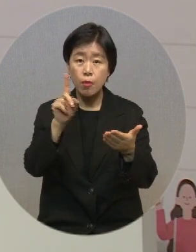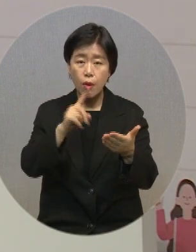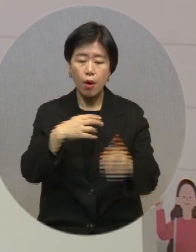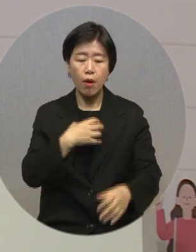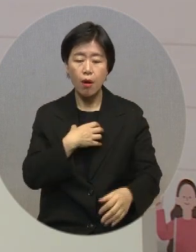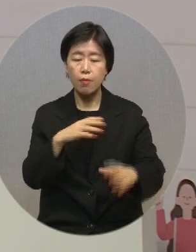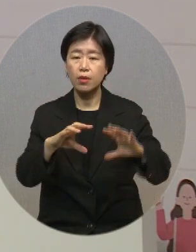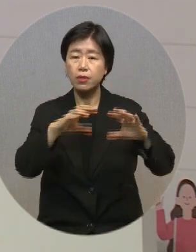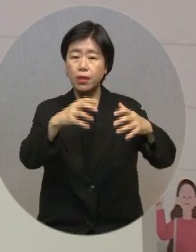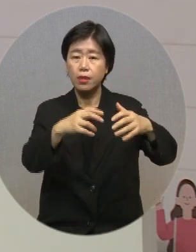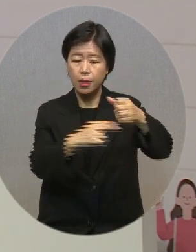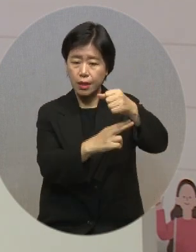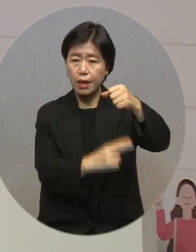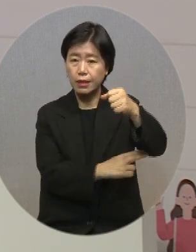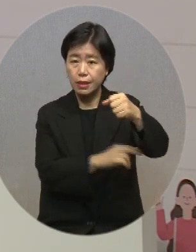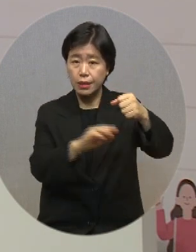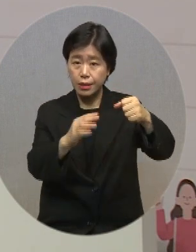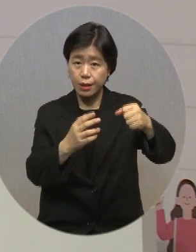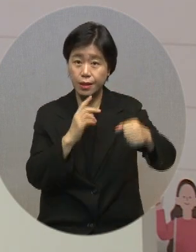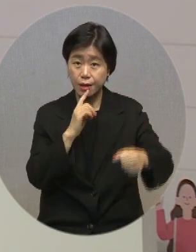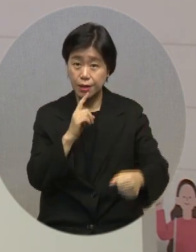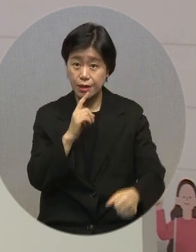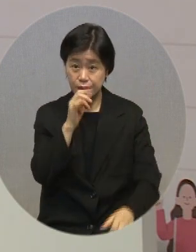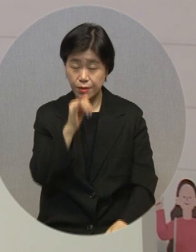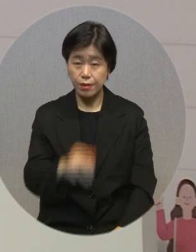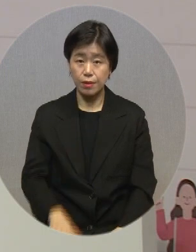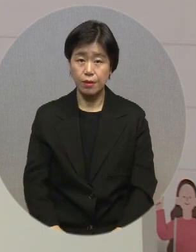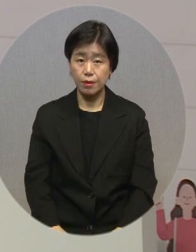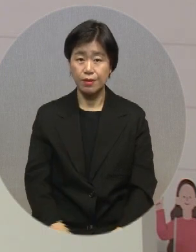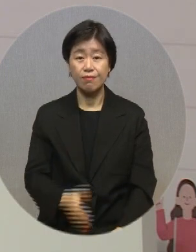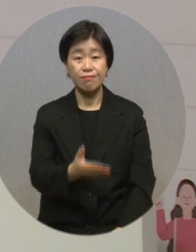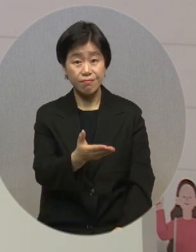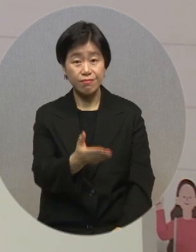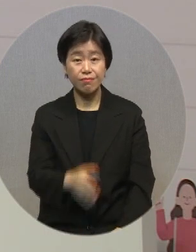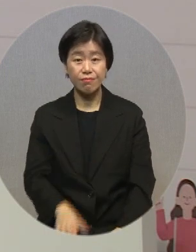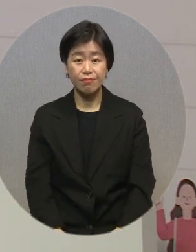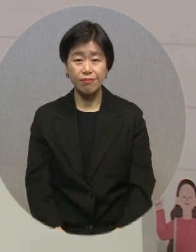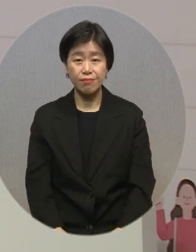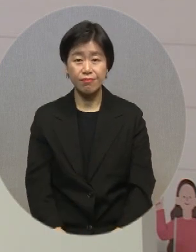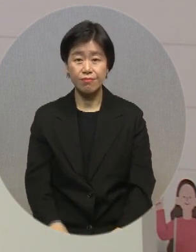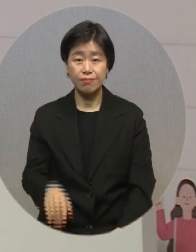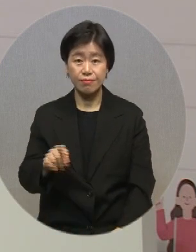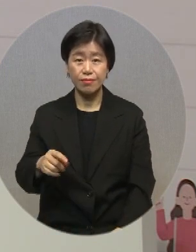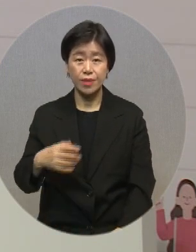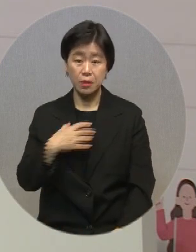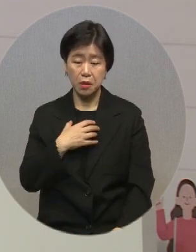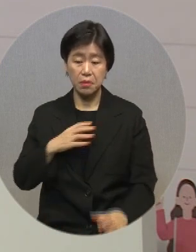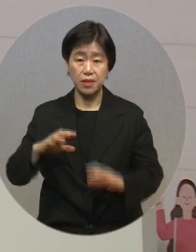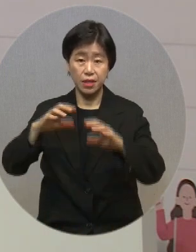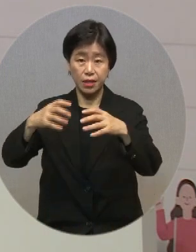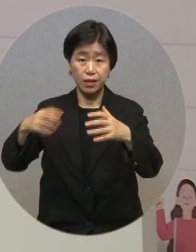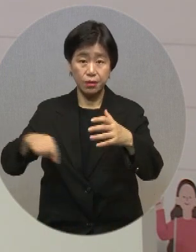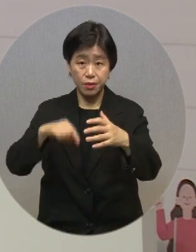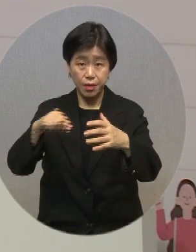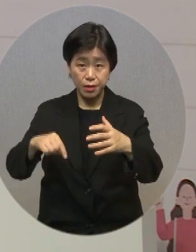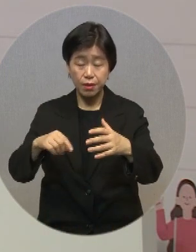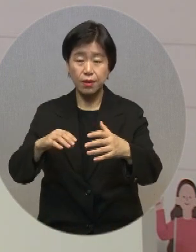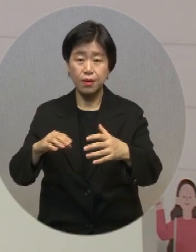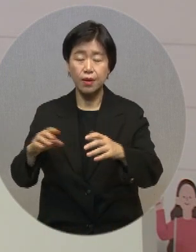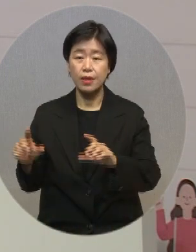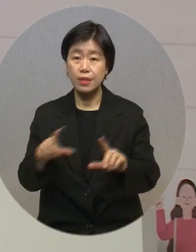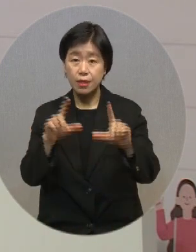있고. 네. 근데 이제 이분은 이 험한 세상에, 우리가 이제 생존 경쟁을 하는데 가장 중요한